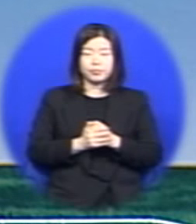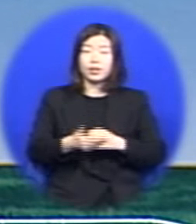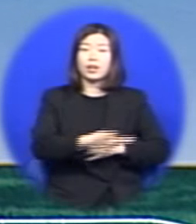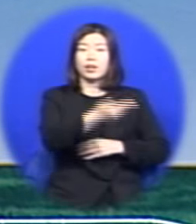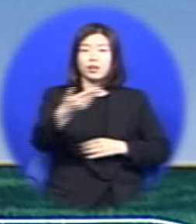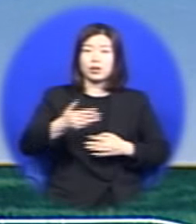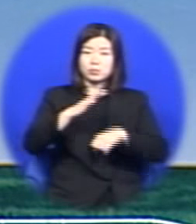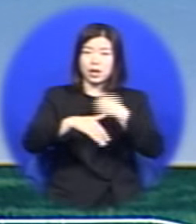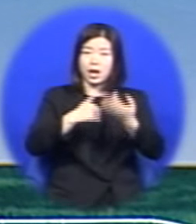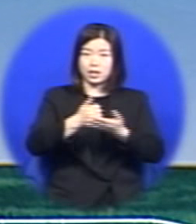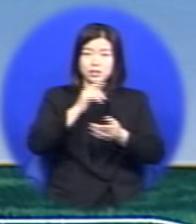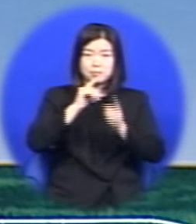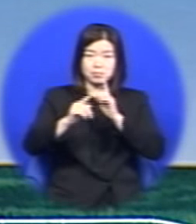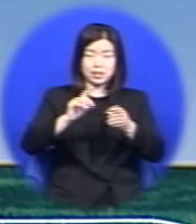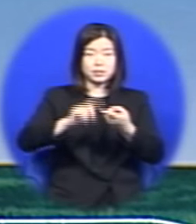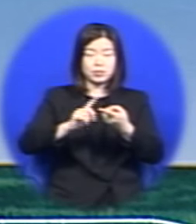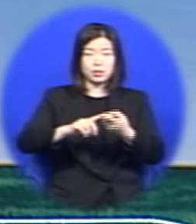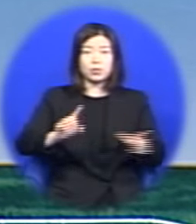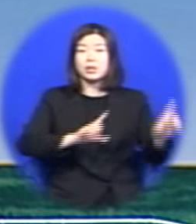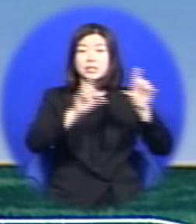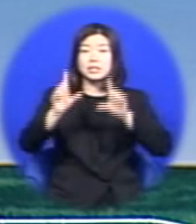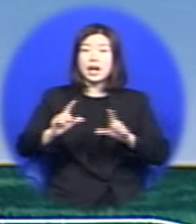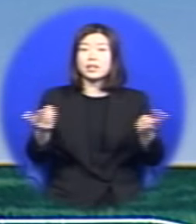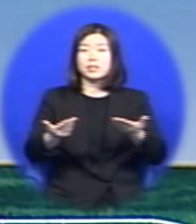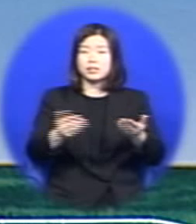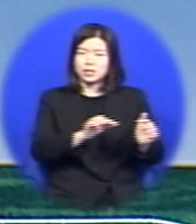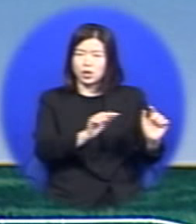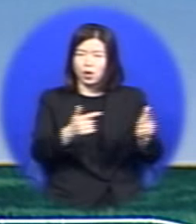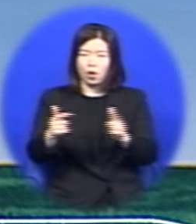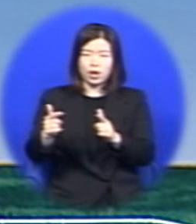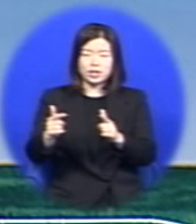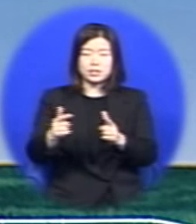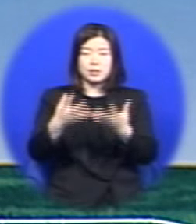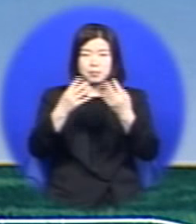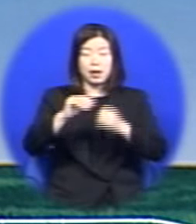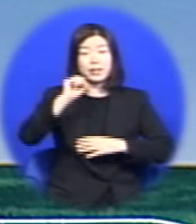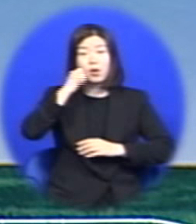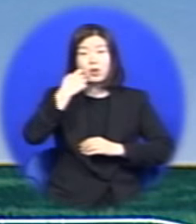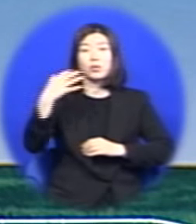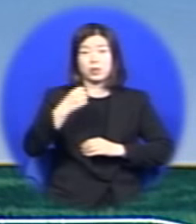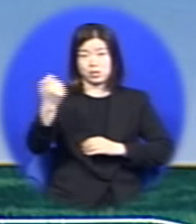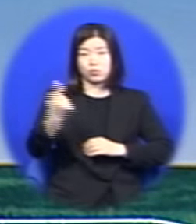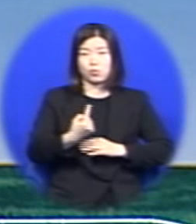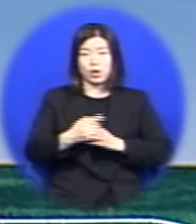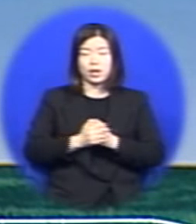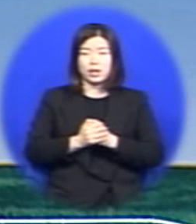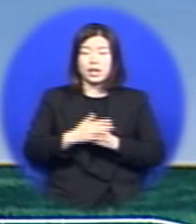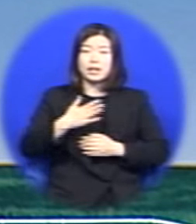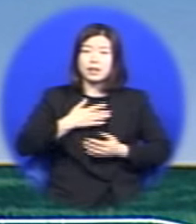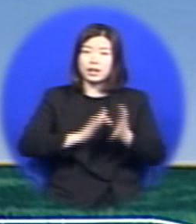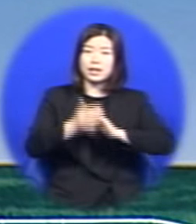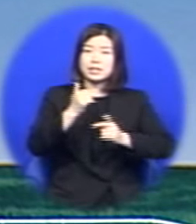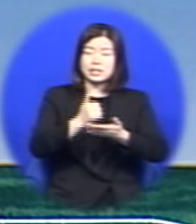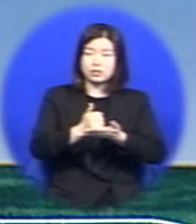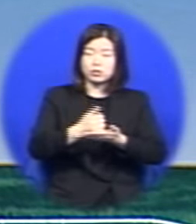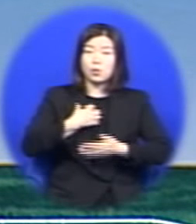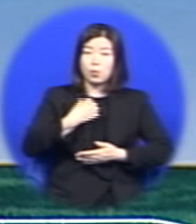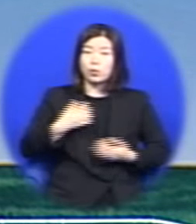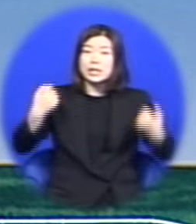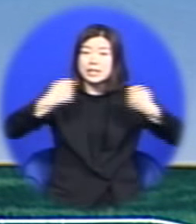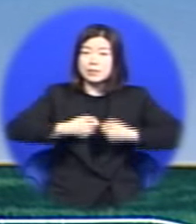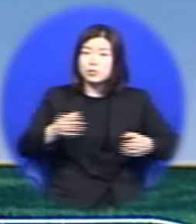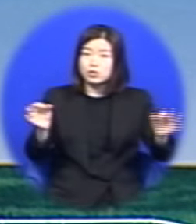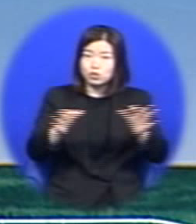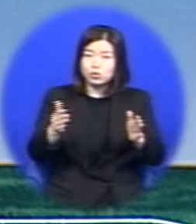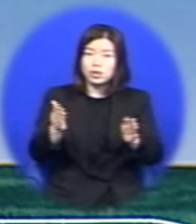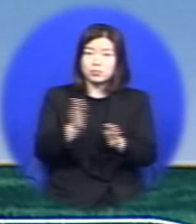여러분, 하나님의 말씀대로 사는 일은 여러 가지 많은 어려움을 가져옵니다. 내가 예수님의 옷을 입는 순간부터